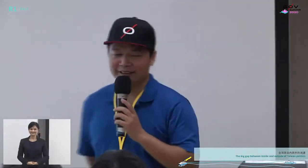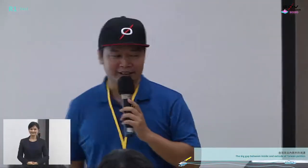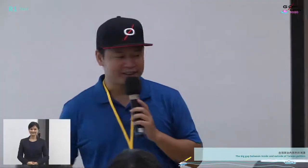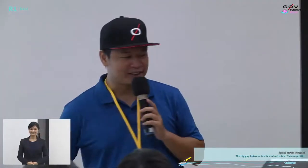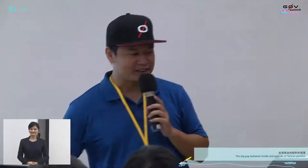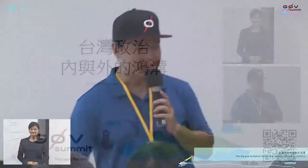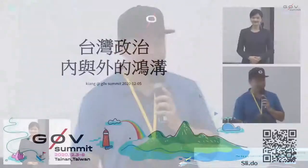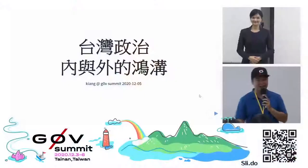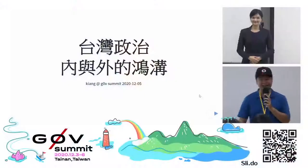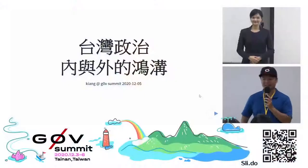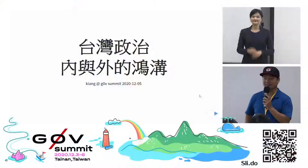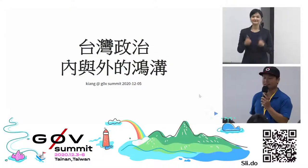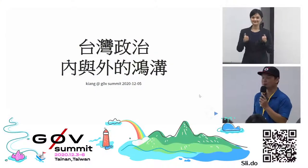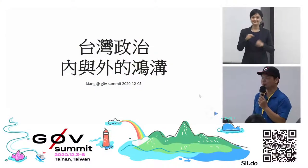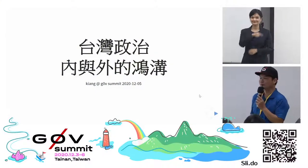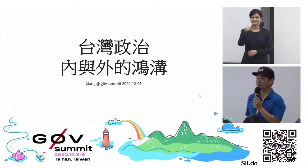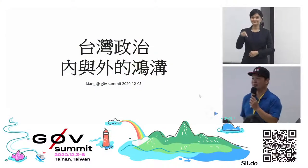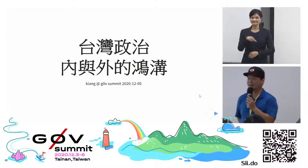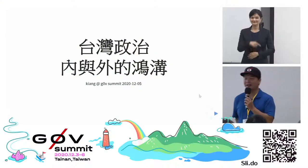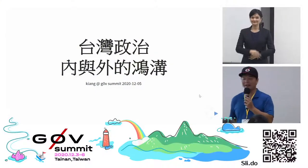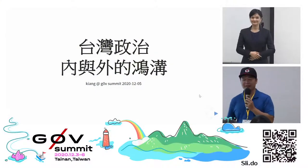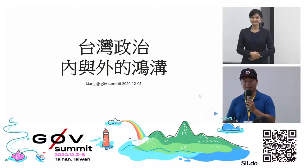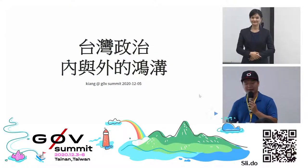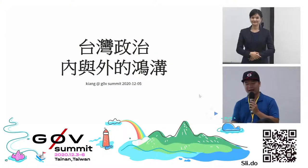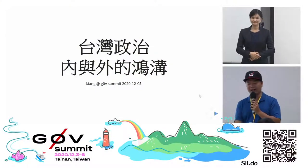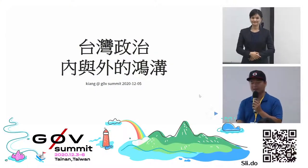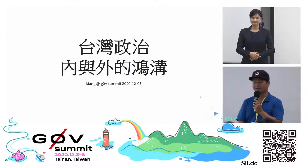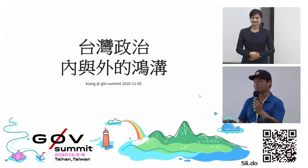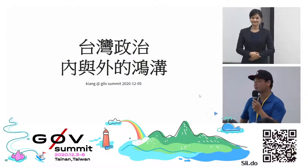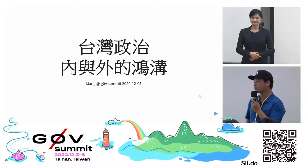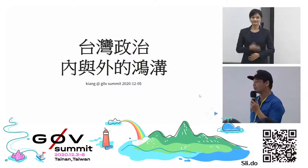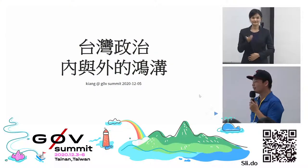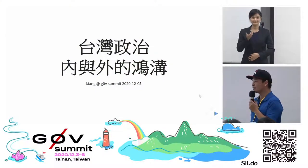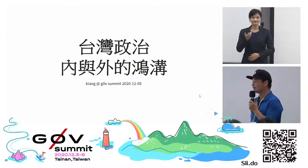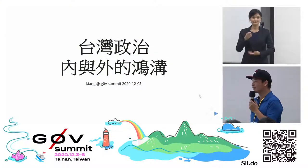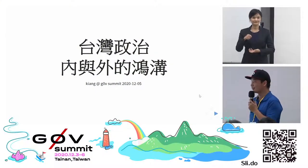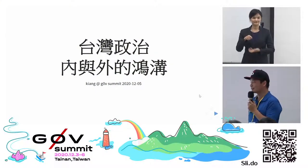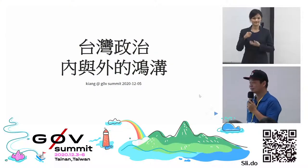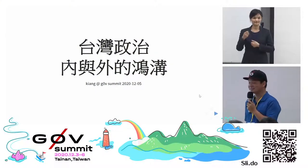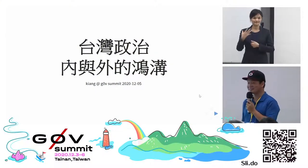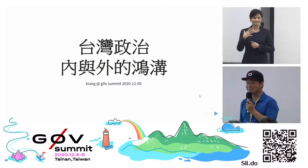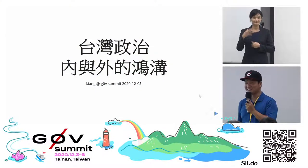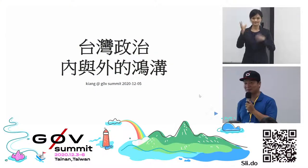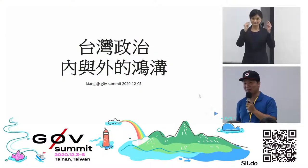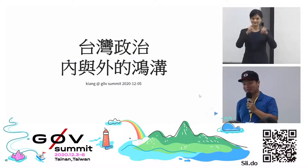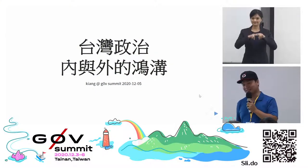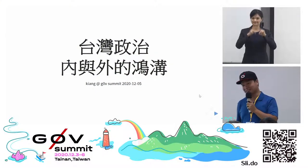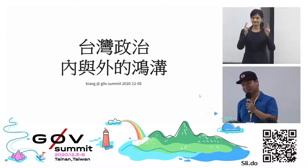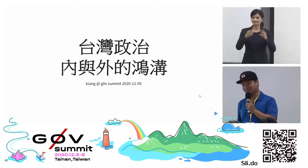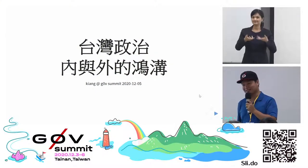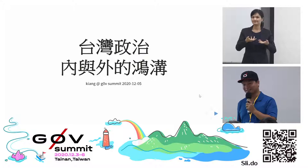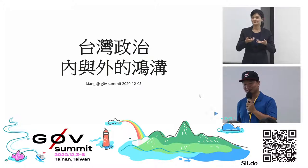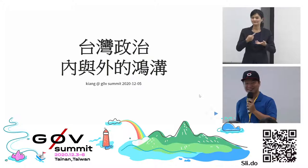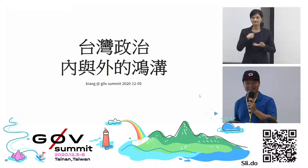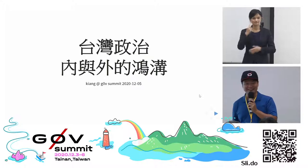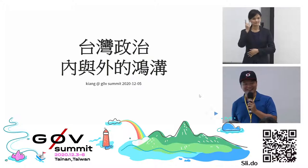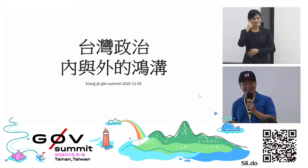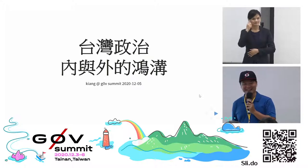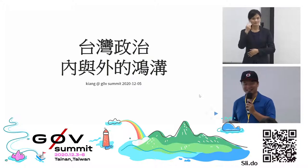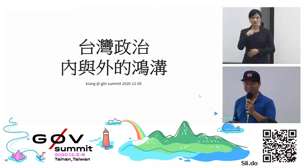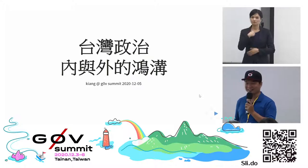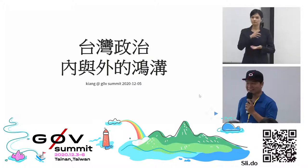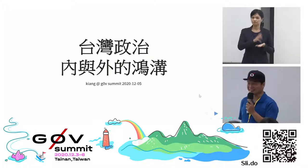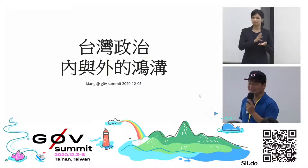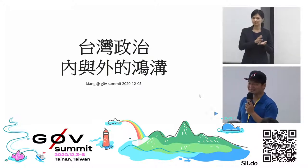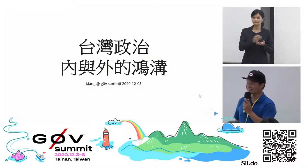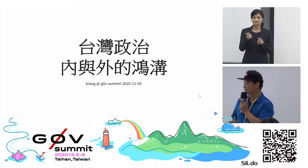好，今天谢谢大家。其实，刚刚有提到说要讲开放资料的经验，其实我后来想一下，好像我讲的东西可